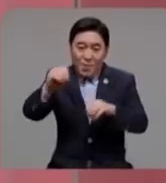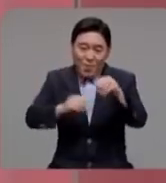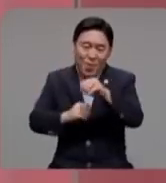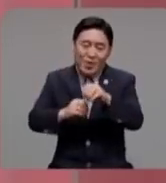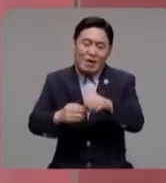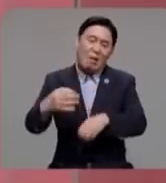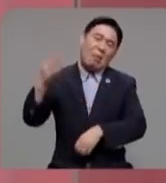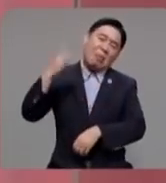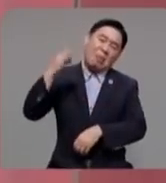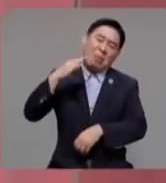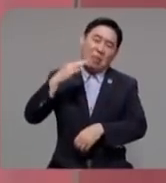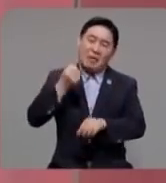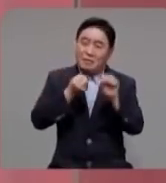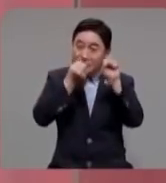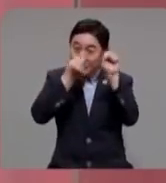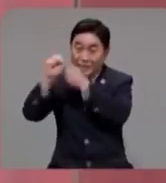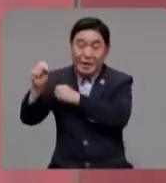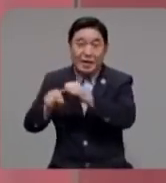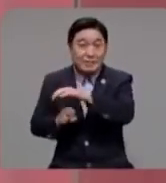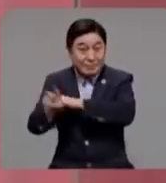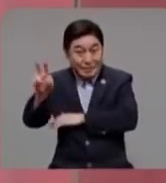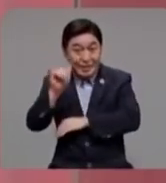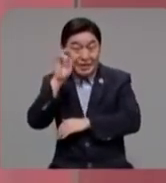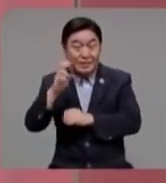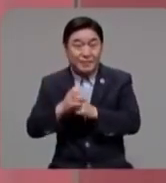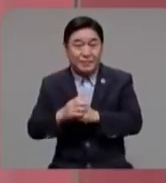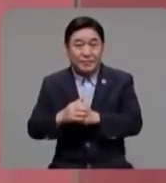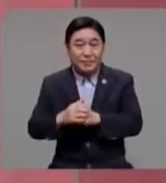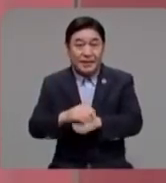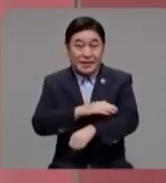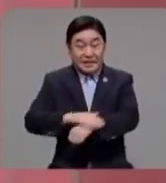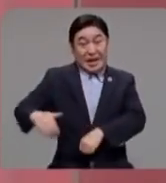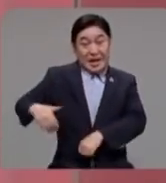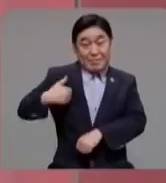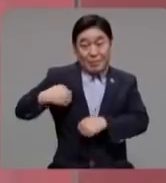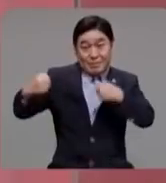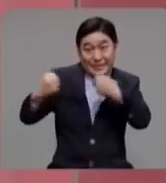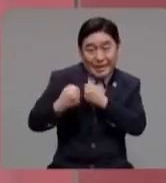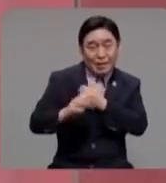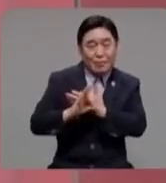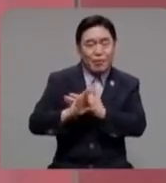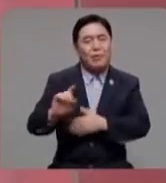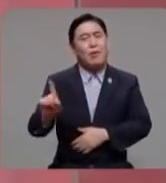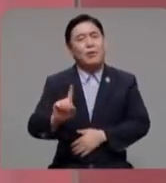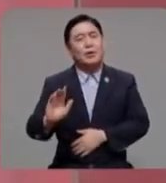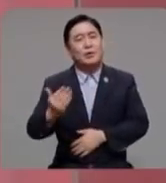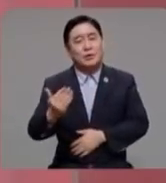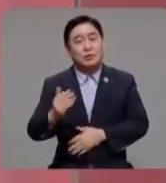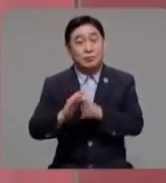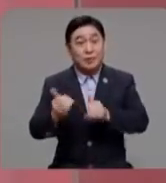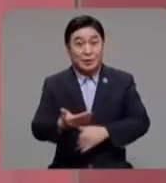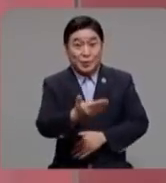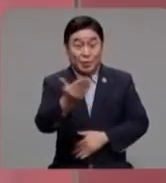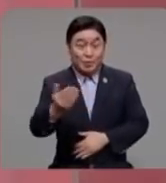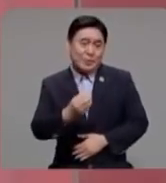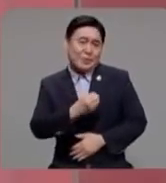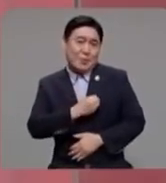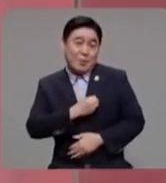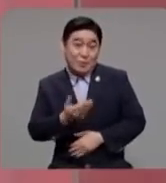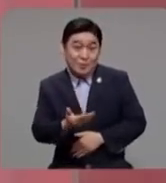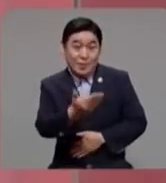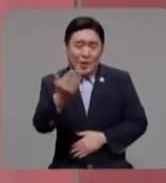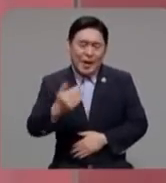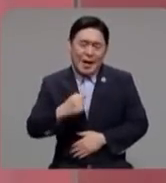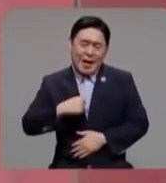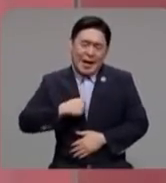비웃으면서 조롱하면서 빠져나갑니다. 이재명을 잘 모르고 싸우면 어떻게 되는지를 우리 국민들과 당원들이 정말